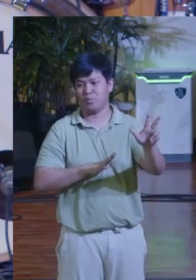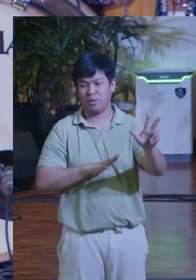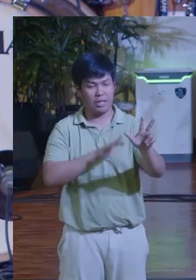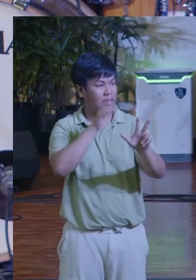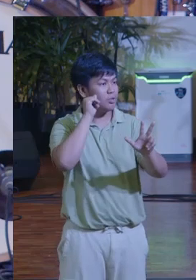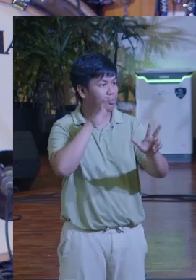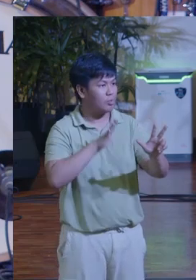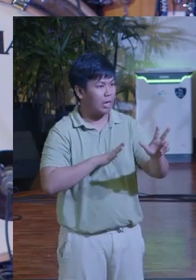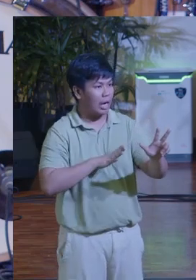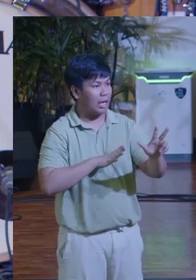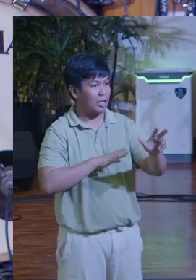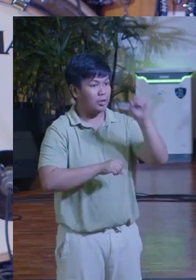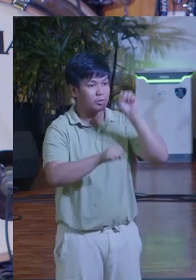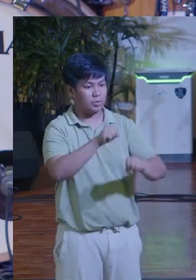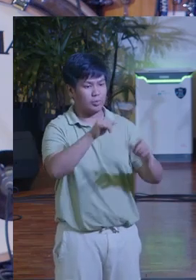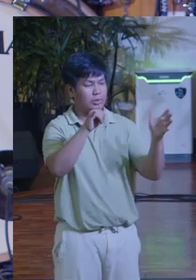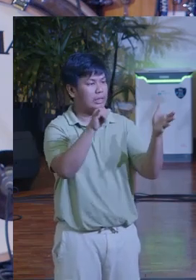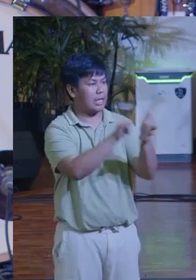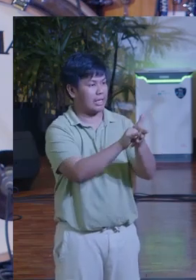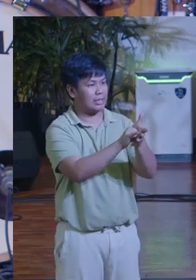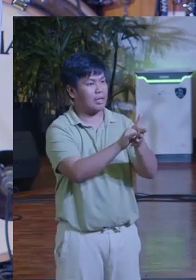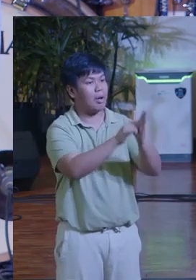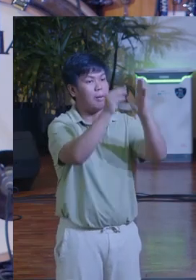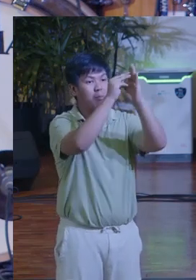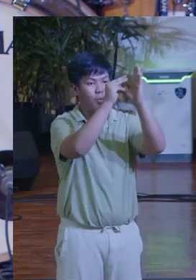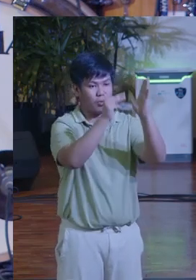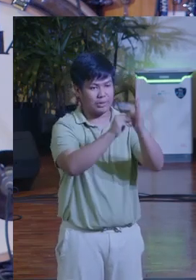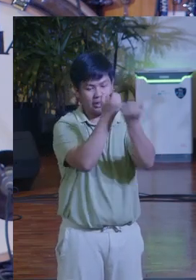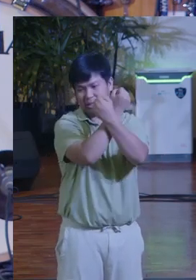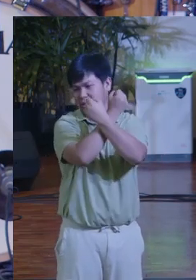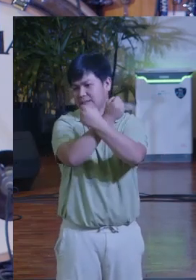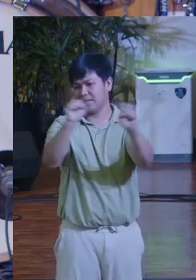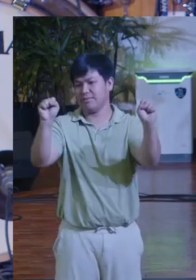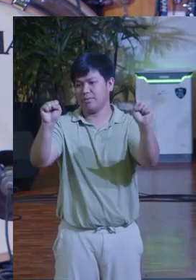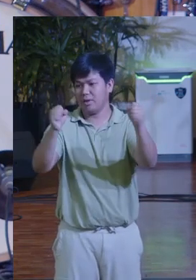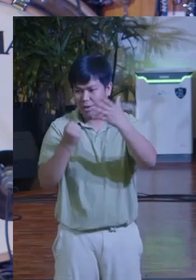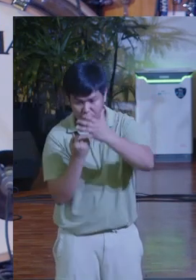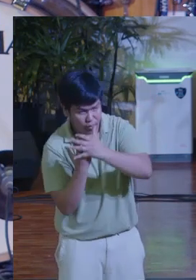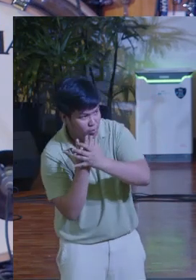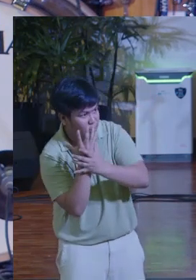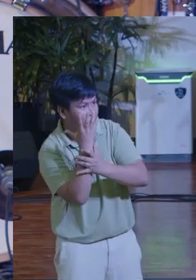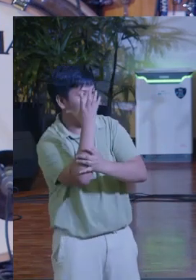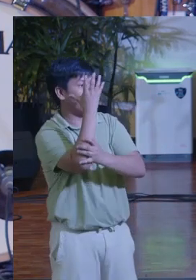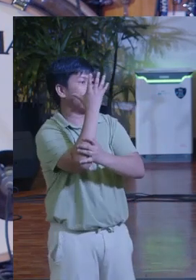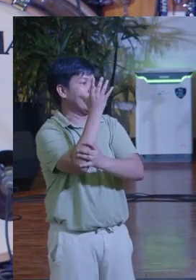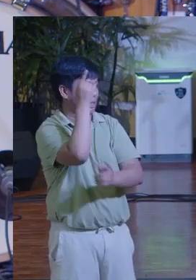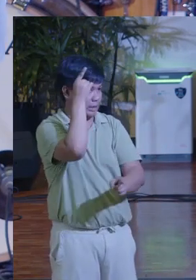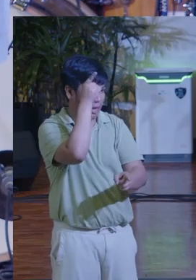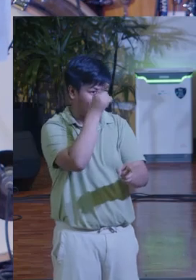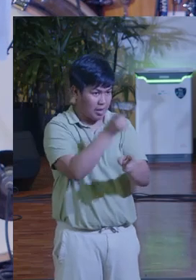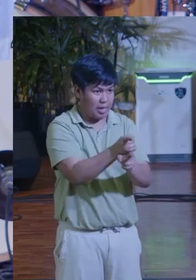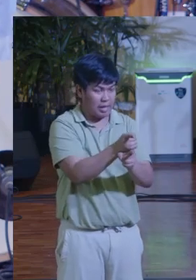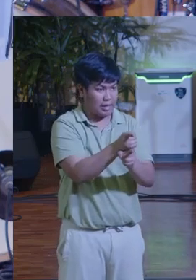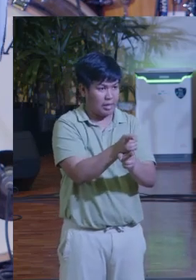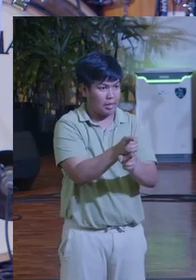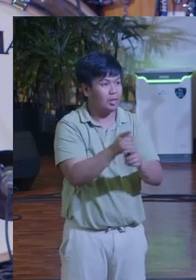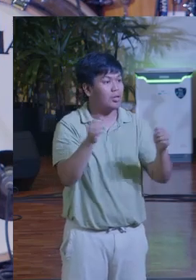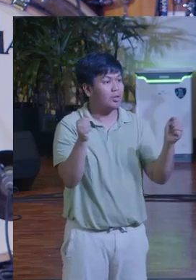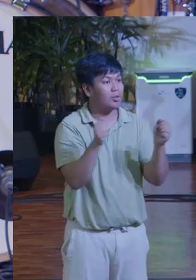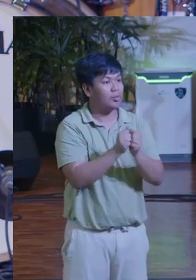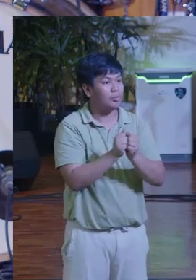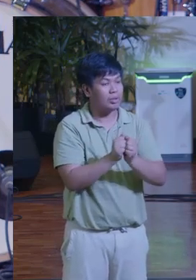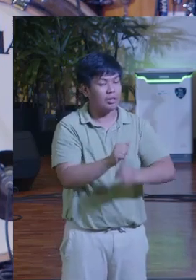upang maligtas si Moses at mapalaki ito sa tahanan ng isang